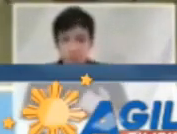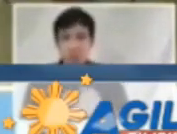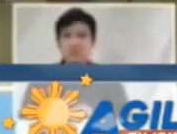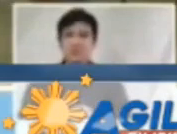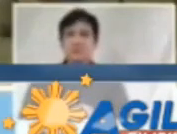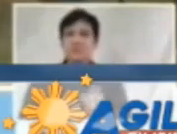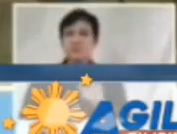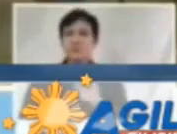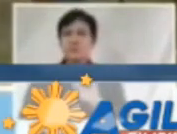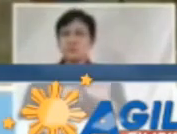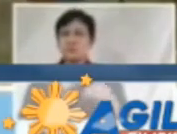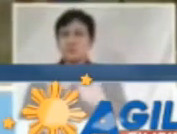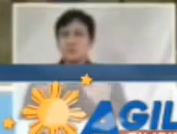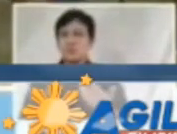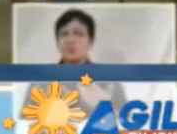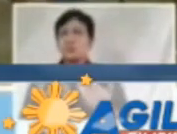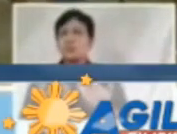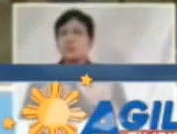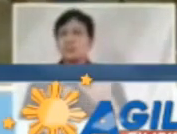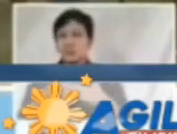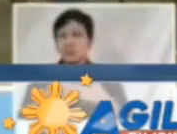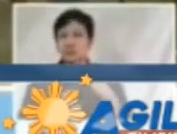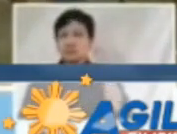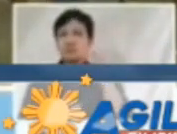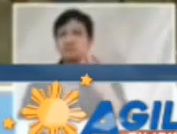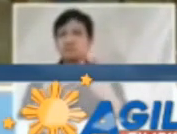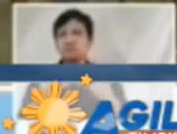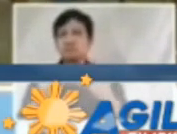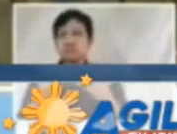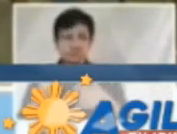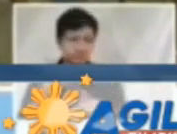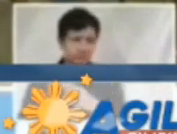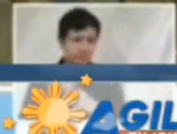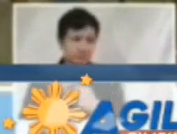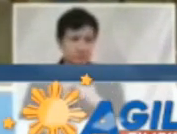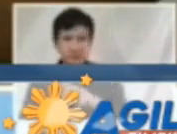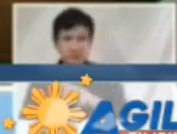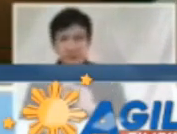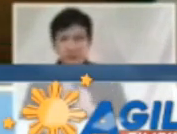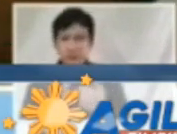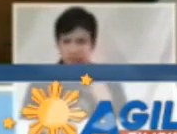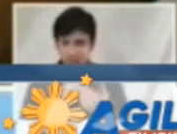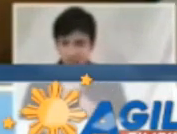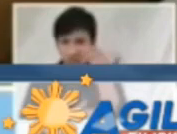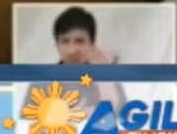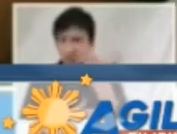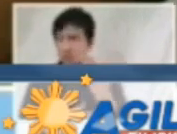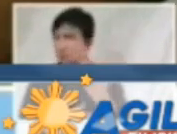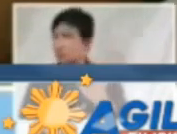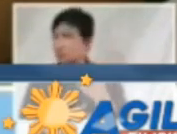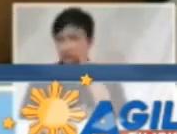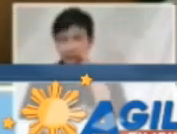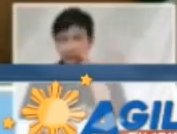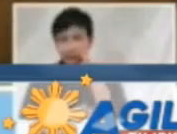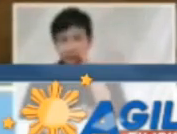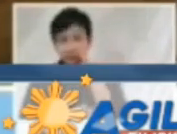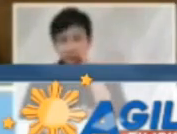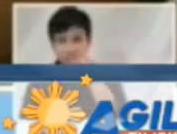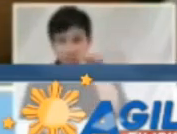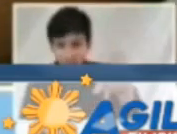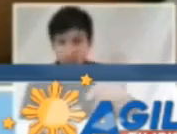No? No more extension, you are given only up to the 7 days, no? Up to May 7 to finish the